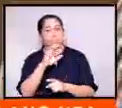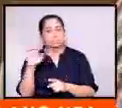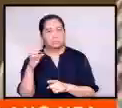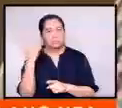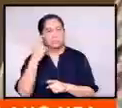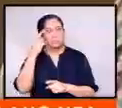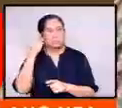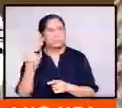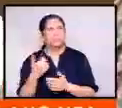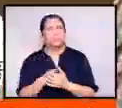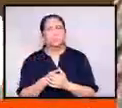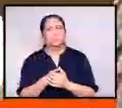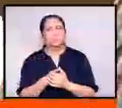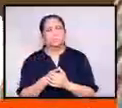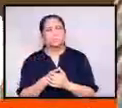fee lang yata ngayon is